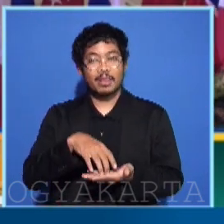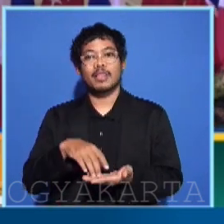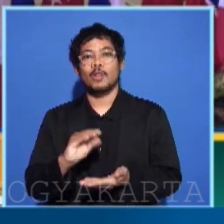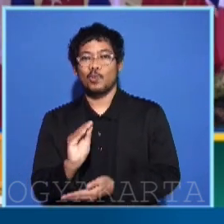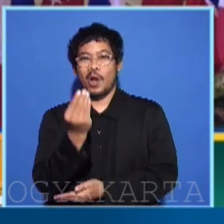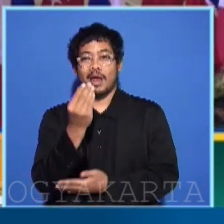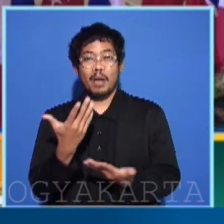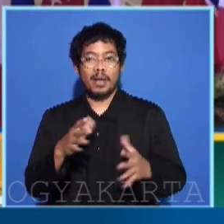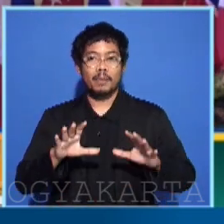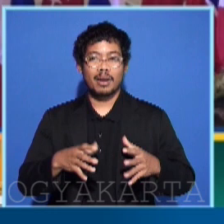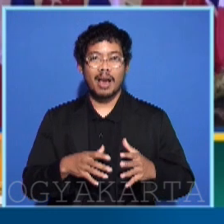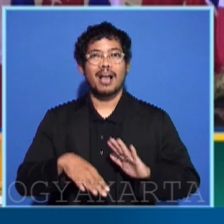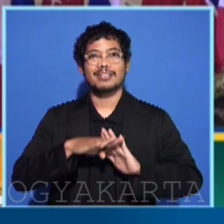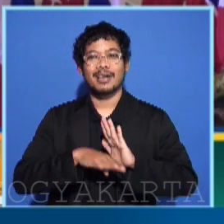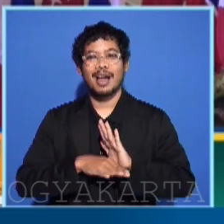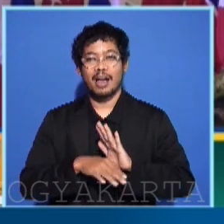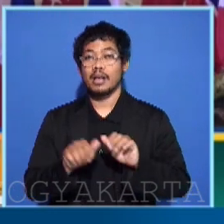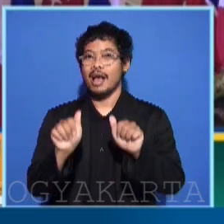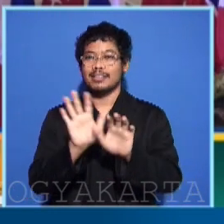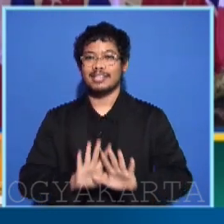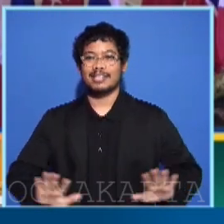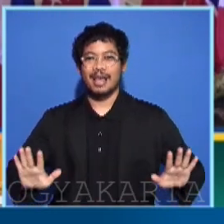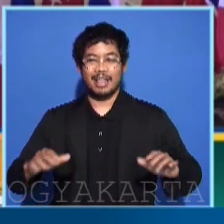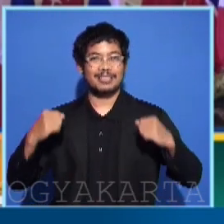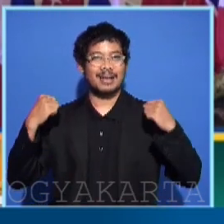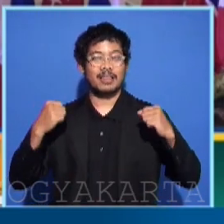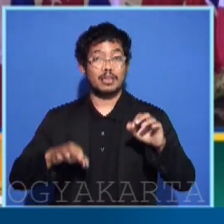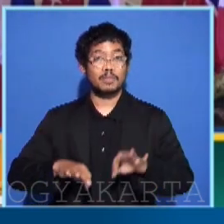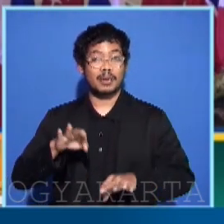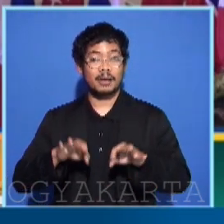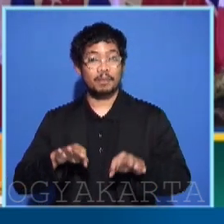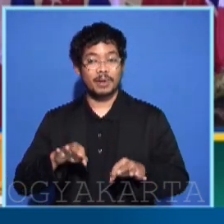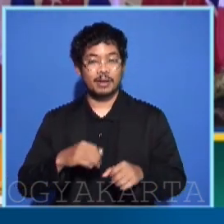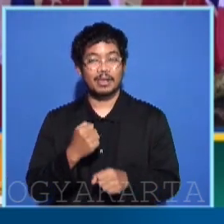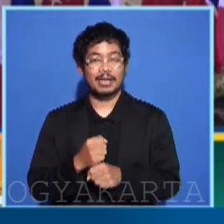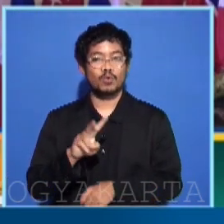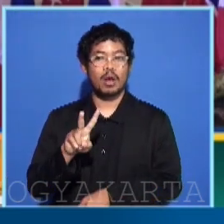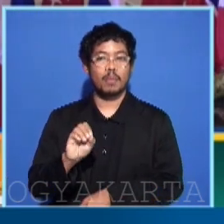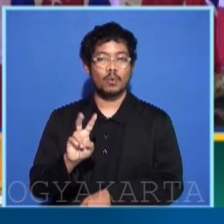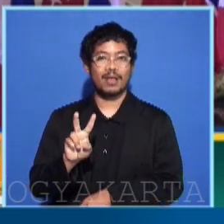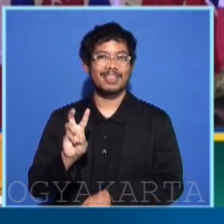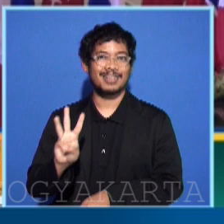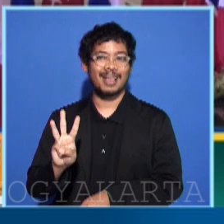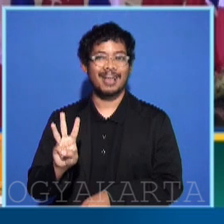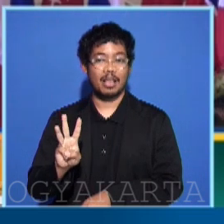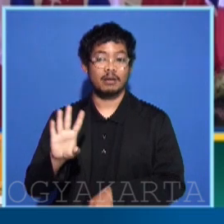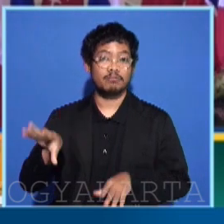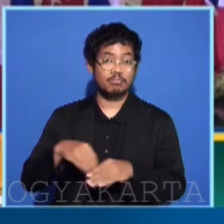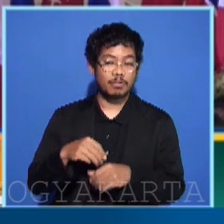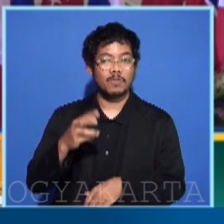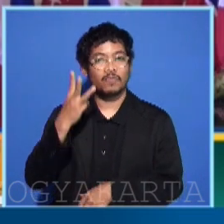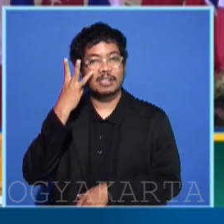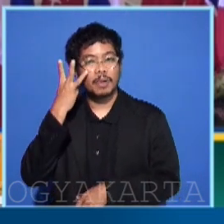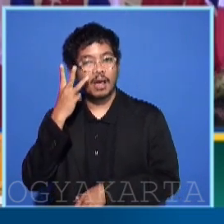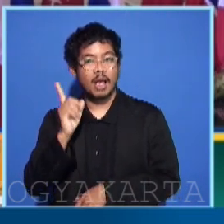acara ASEAN Institute for disaster health management 2023 kegiatan ini bagian dari kewaspadaan sejumlah negara di